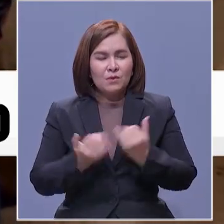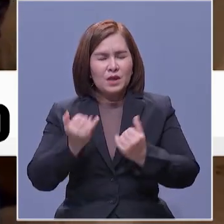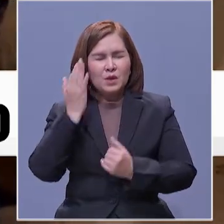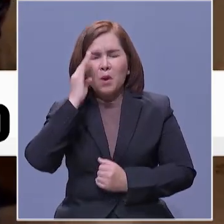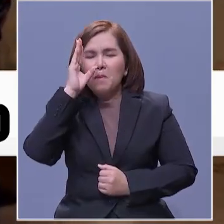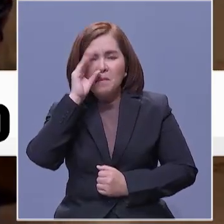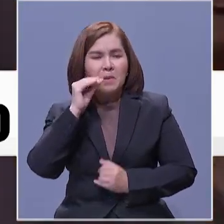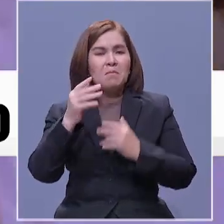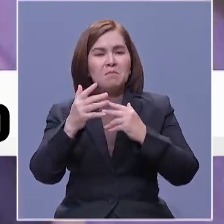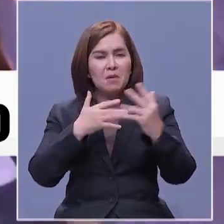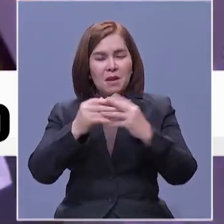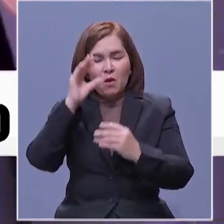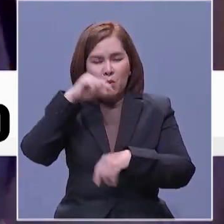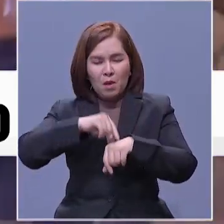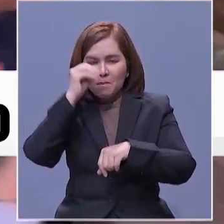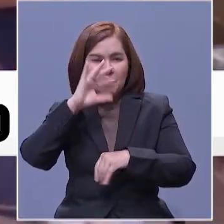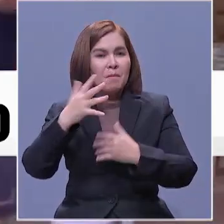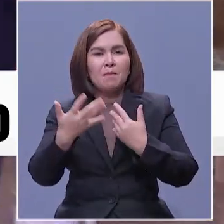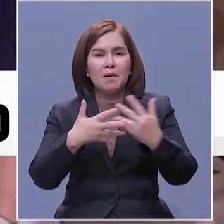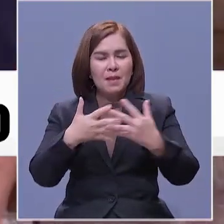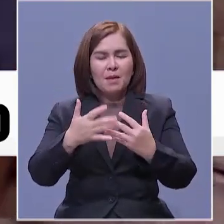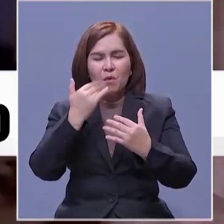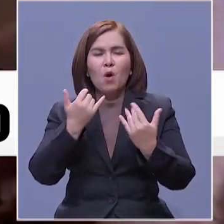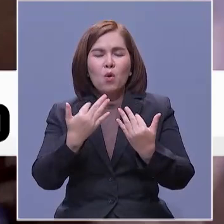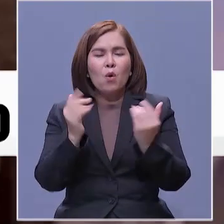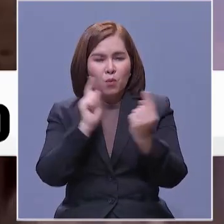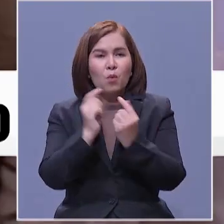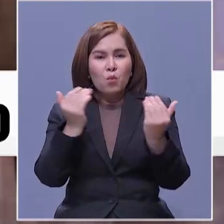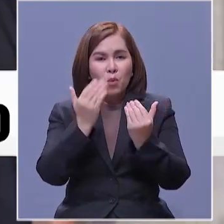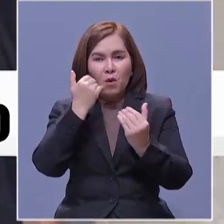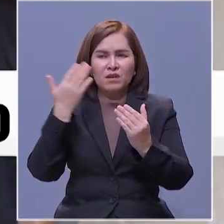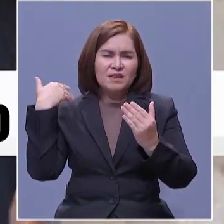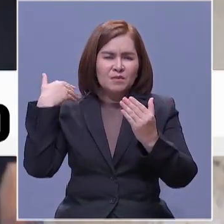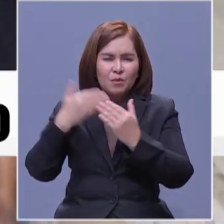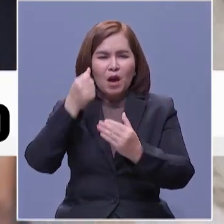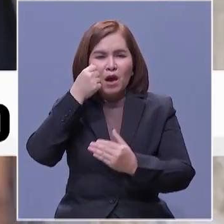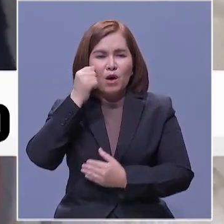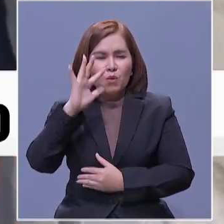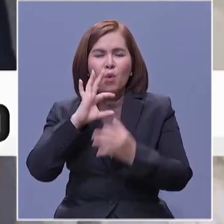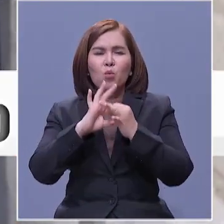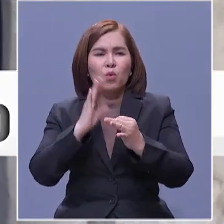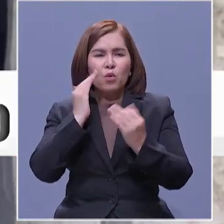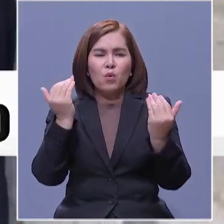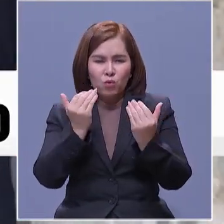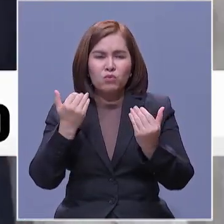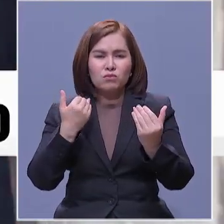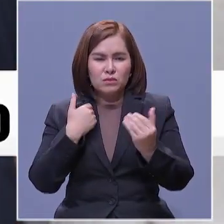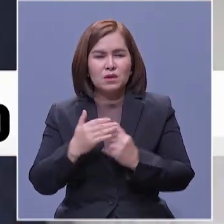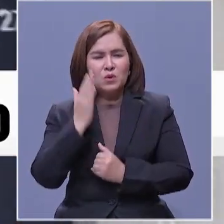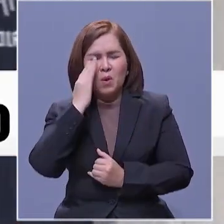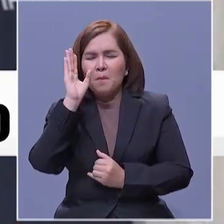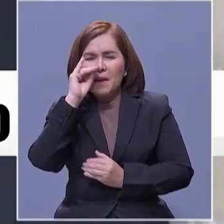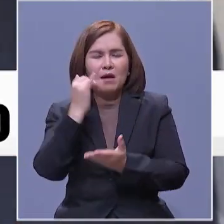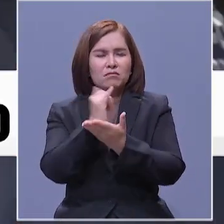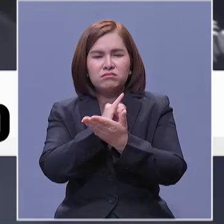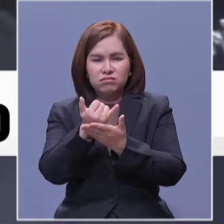นดึกแค่ไหนนอนเช้าแค่ไหนแม่ก็ไม่หวั่นเพราะ5วันที่ผ่านมาเนี่ยคุณแม่บอกเป็นห่วงลูกชายมากนอนไม่หลับมา